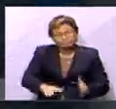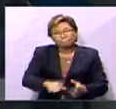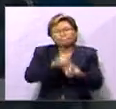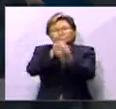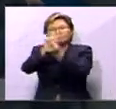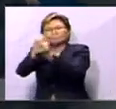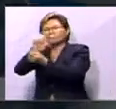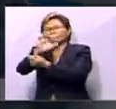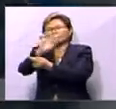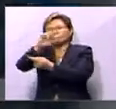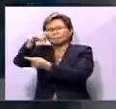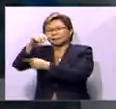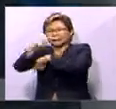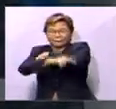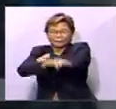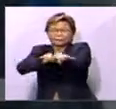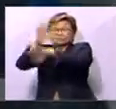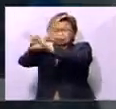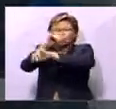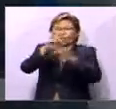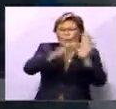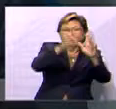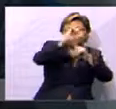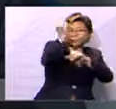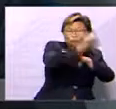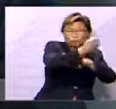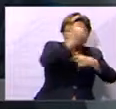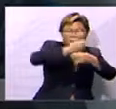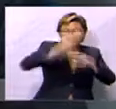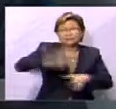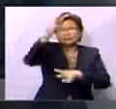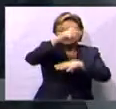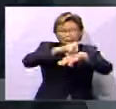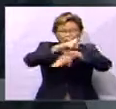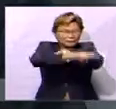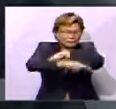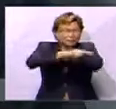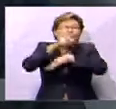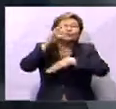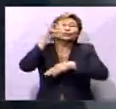perjumpaan dengan QPEX Negeri Sarawak dan Wakil Persatuan Penjawat Awam Negeri di Kuching.